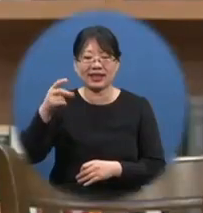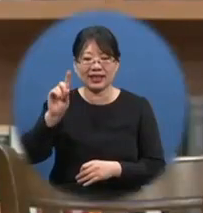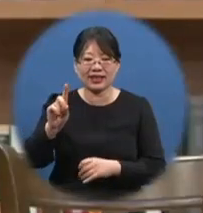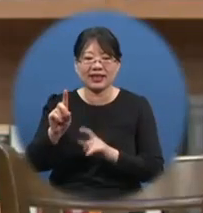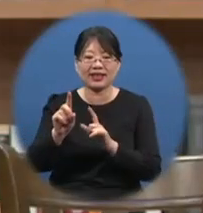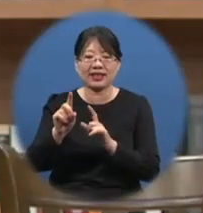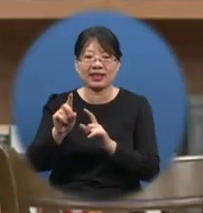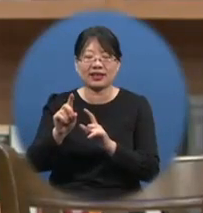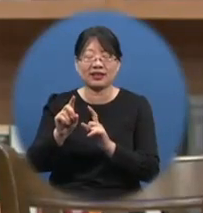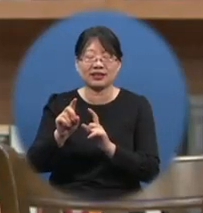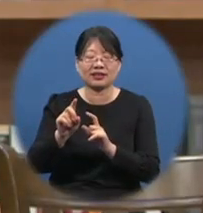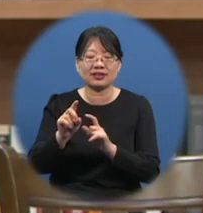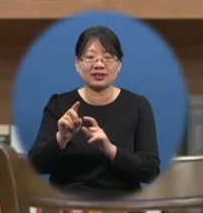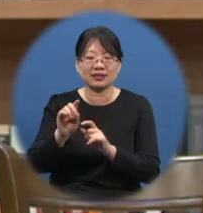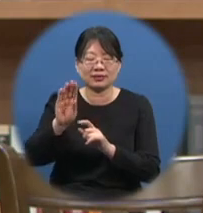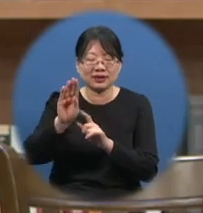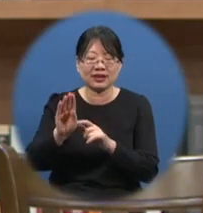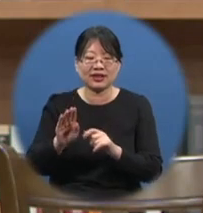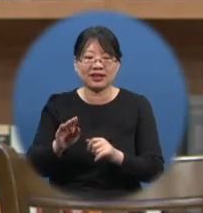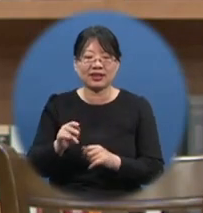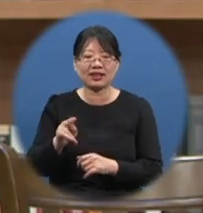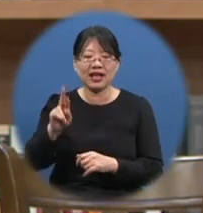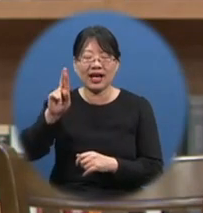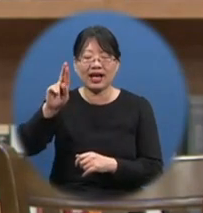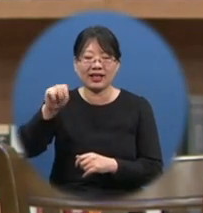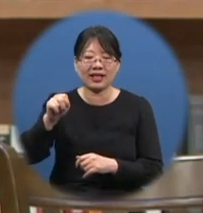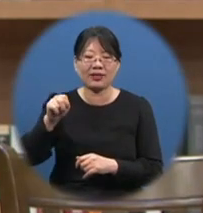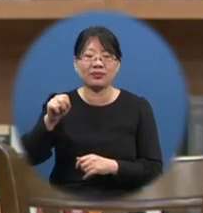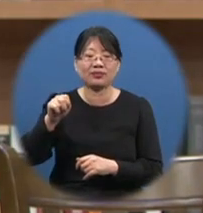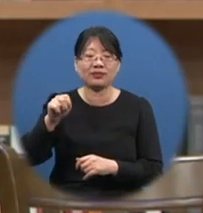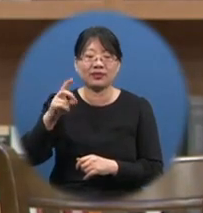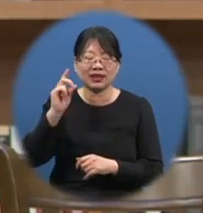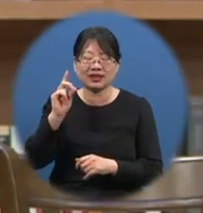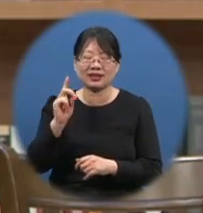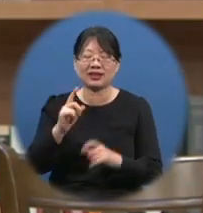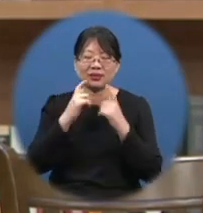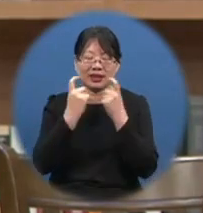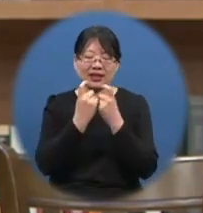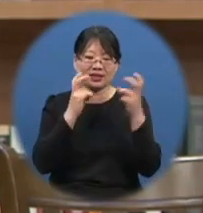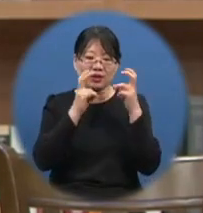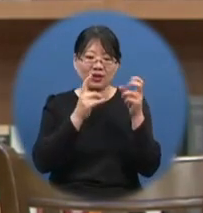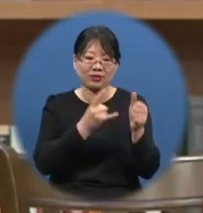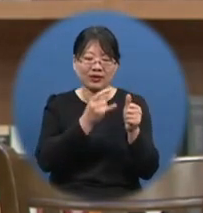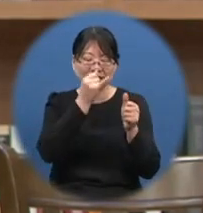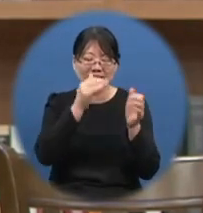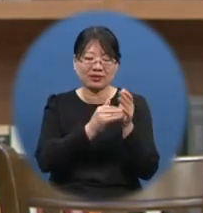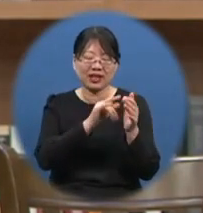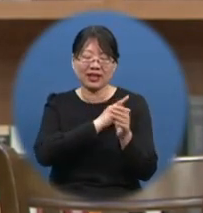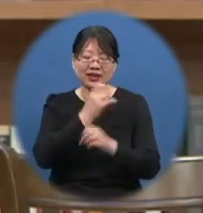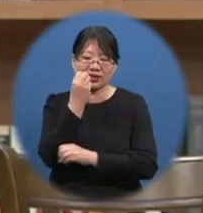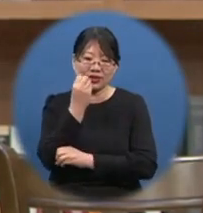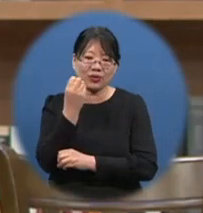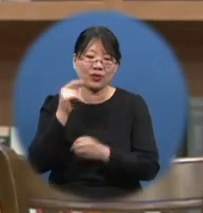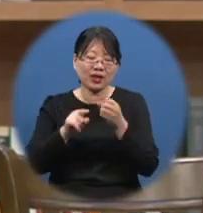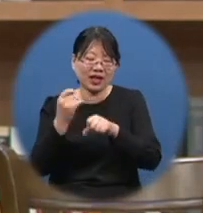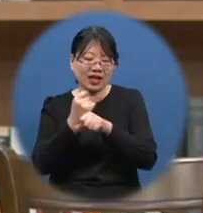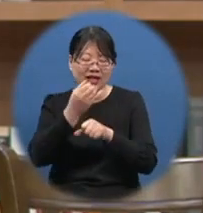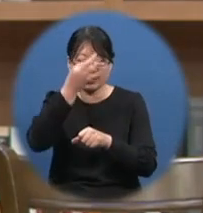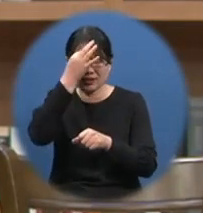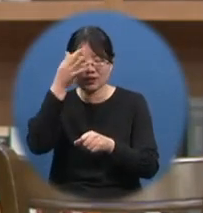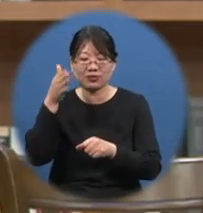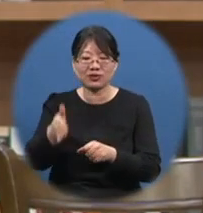투자를 정부가 원래 이제 R&D는 민간 기업에서도 하지만 정부는 가장 기초가 되는 과학기술